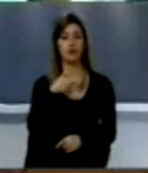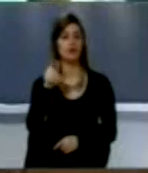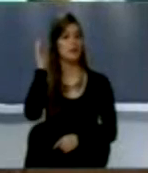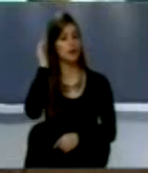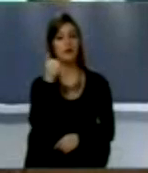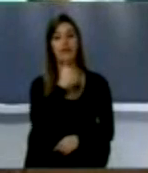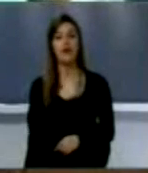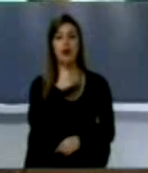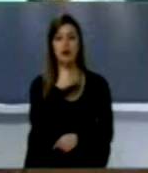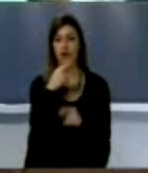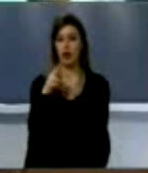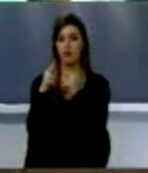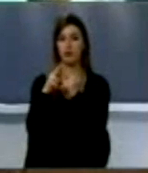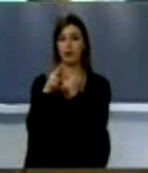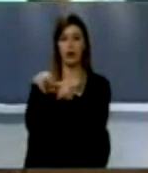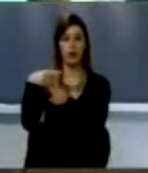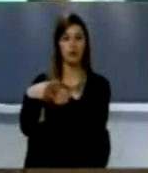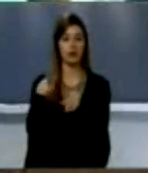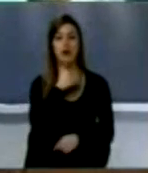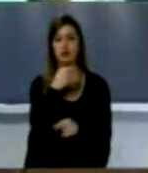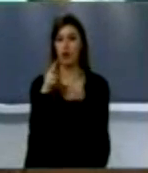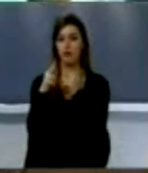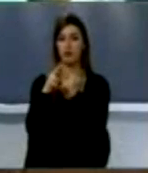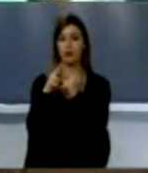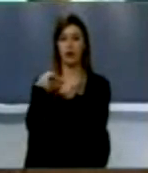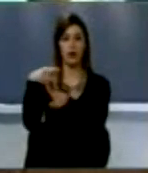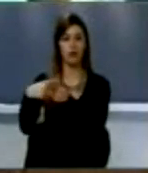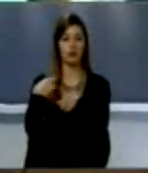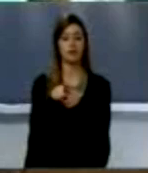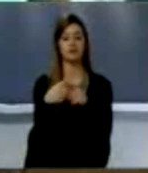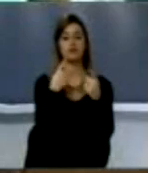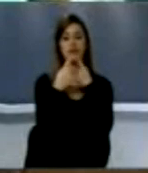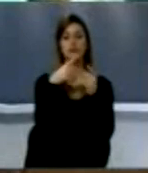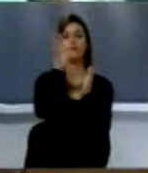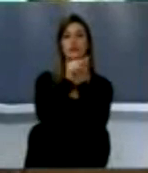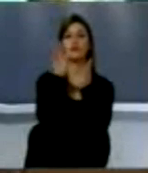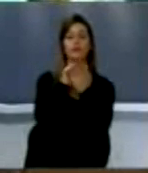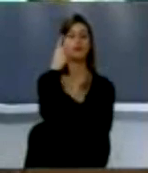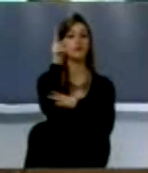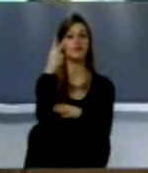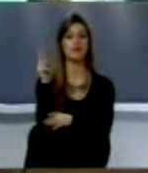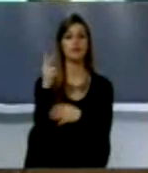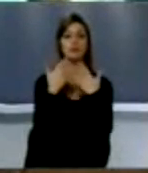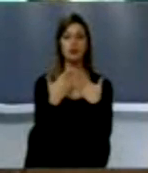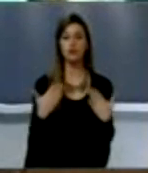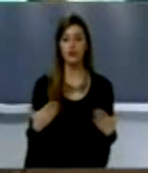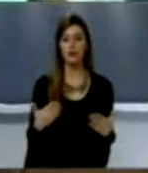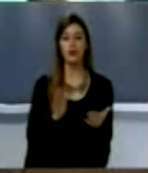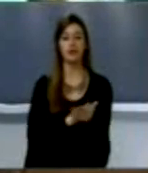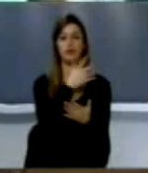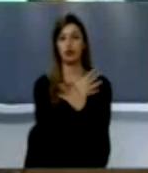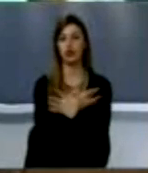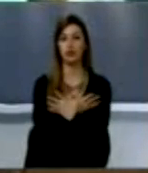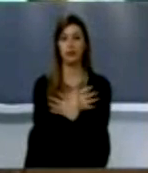kishin konsultuar edhe praktikat e vendeve të rajonit në alokimin e shpenzimeve buxhetore. Për shembull, do kishin vërejtur se në Shqipëri i